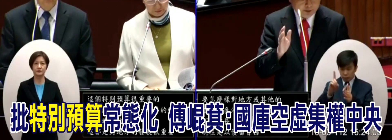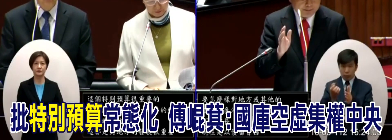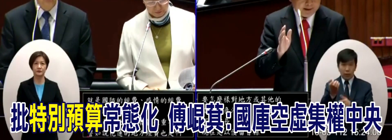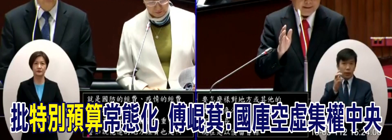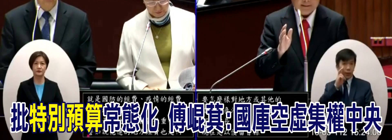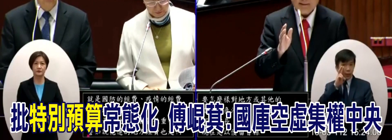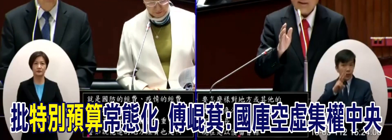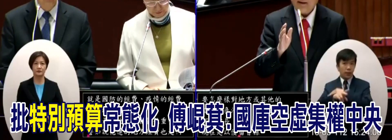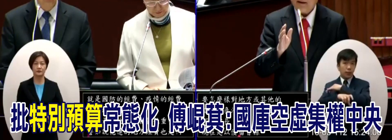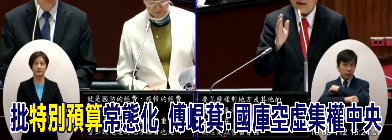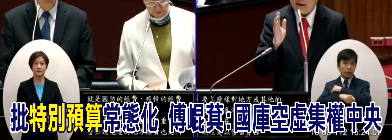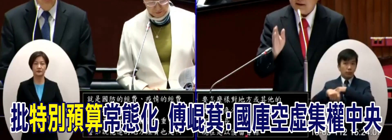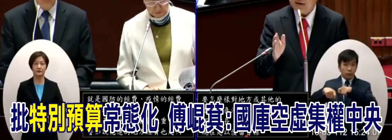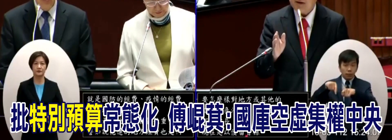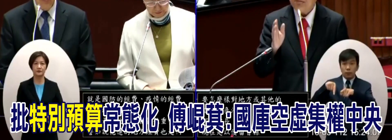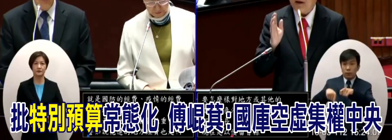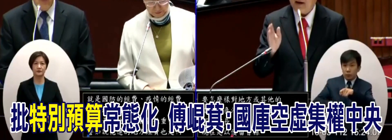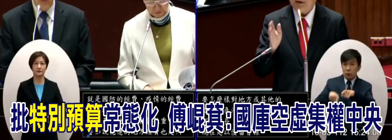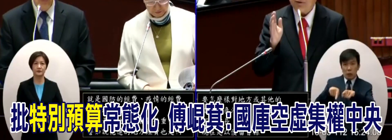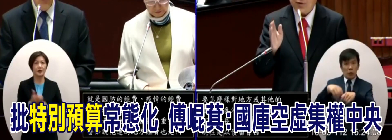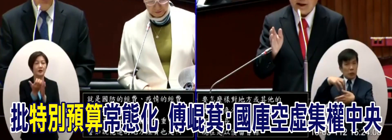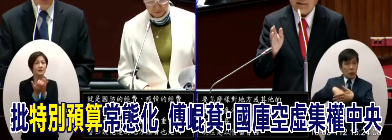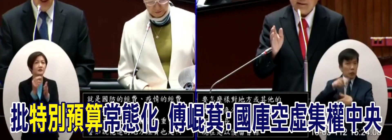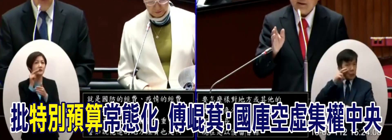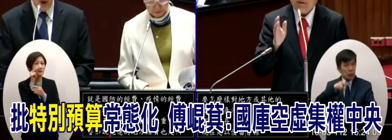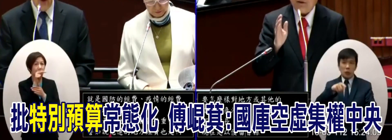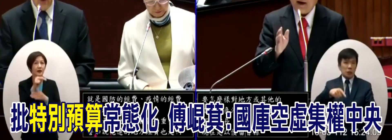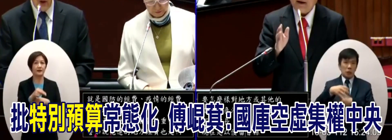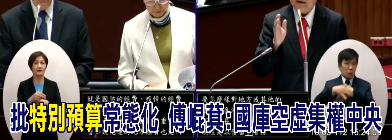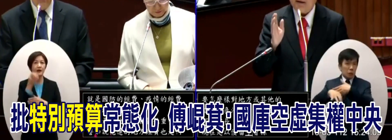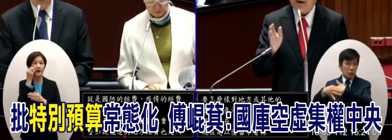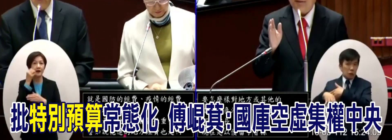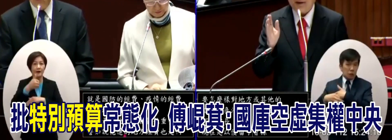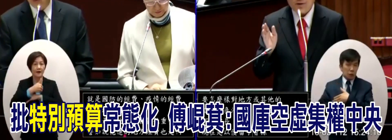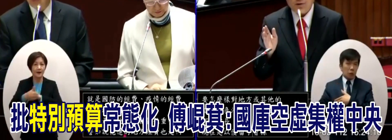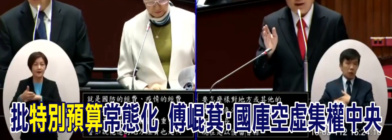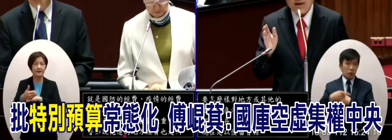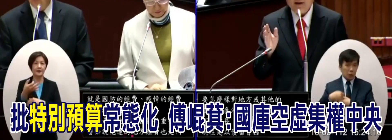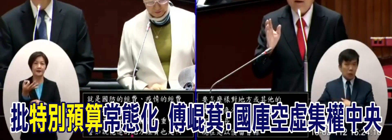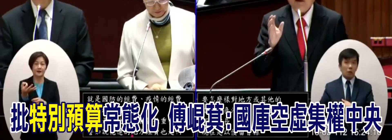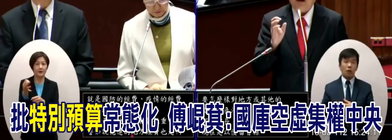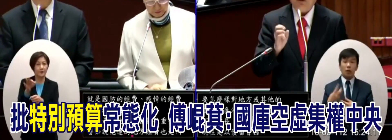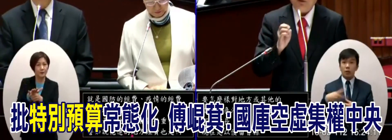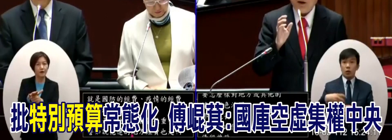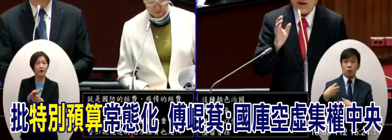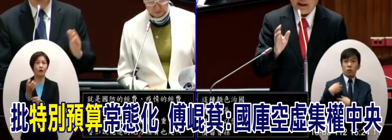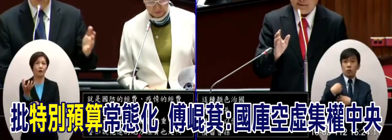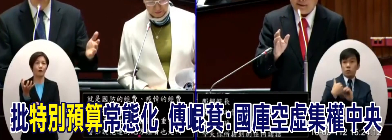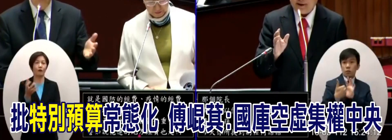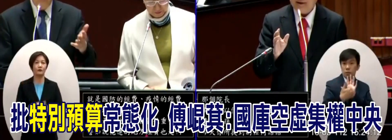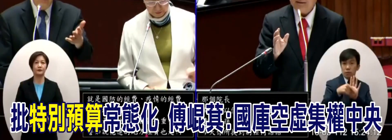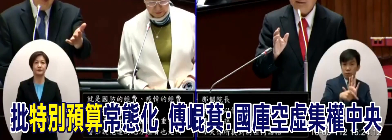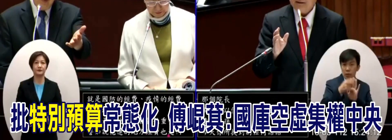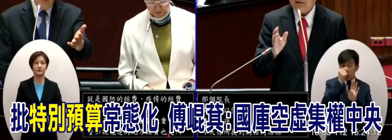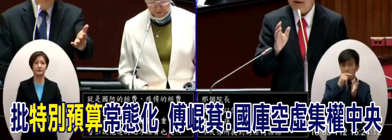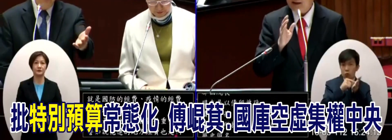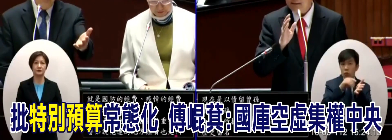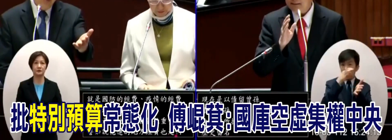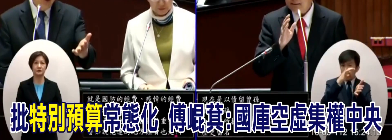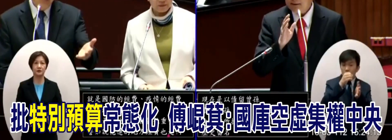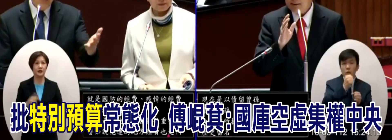所有的诟病。以 前瞻花莲县就取了很多前瞻的预算， 要如何来执行？